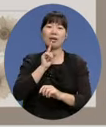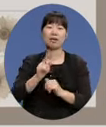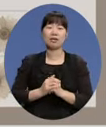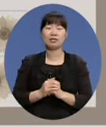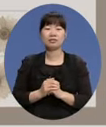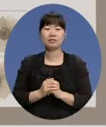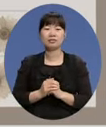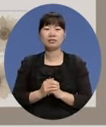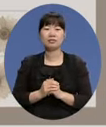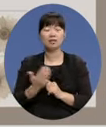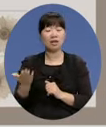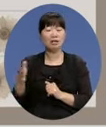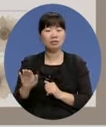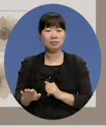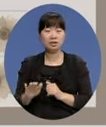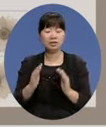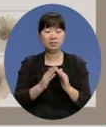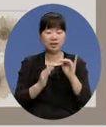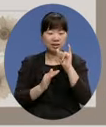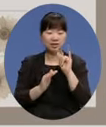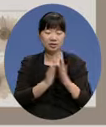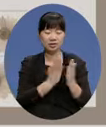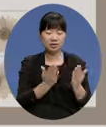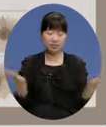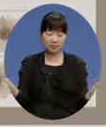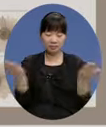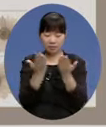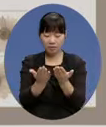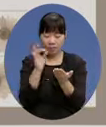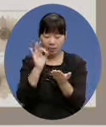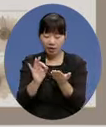말하더군요. 근데 집에 있던 공책과 비교해보니 우리 딸이 쓴 게